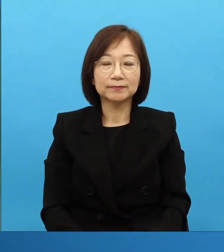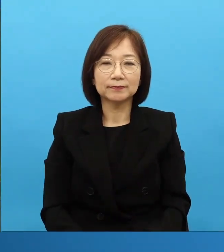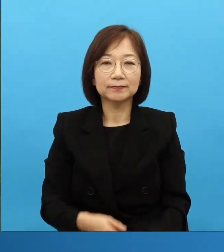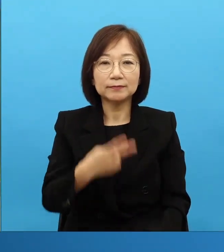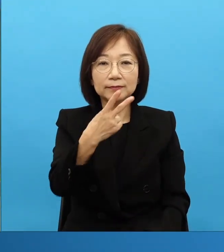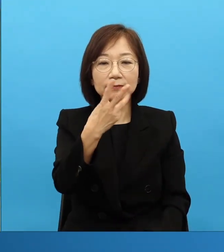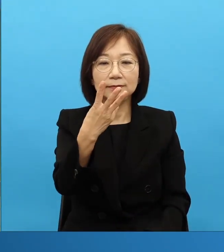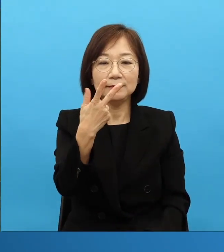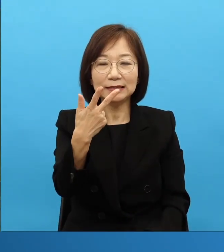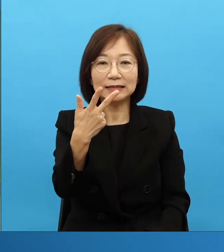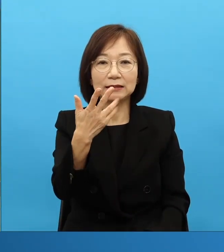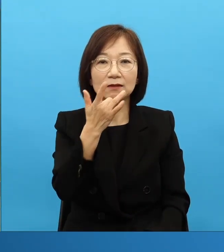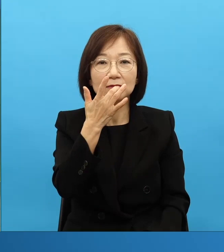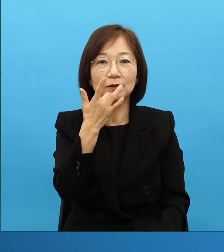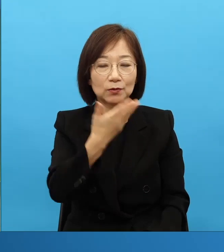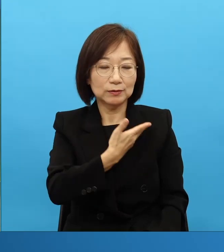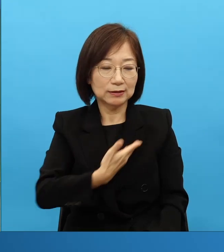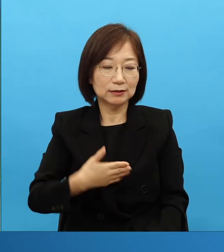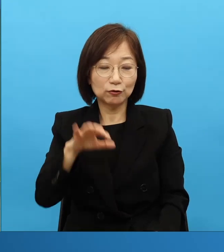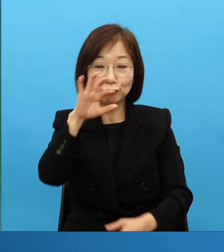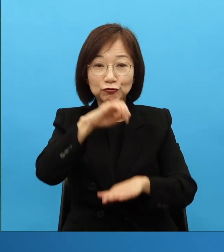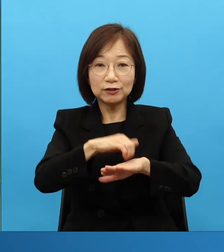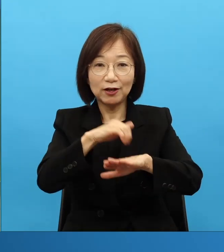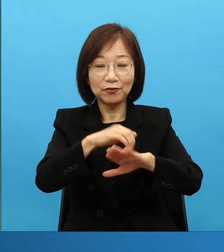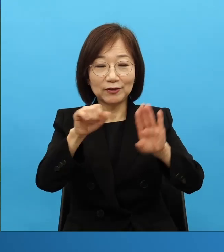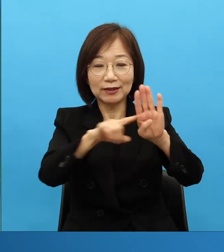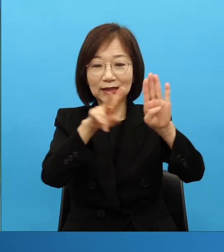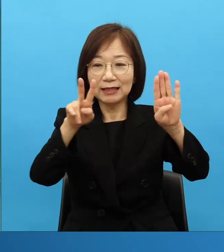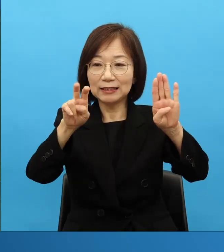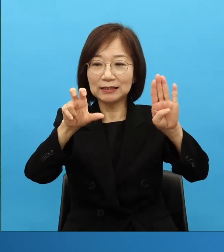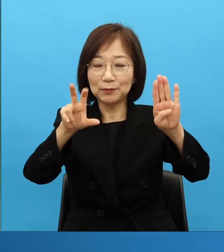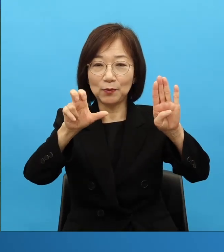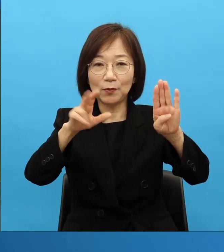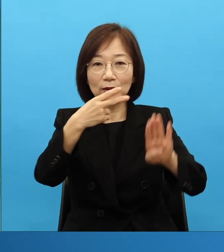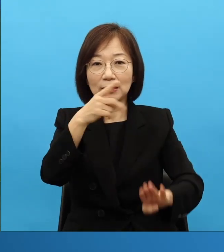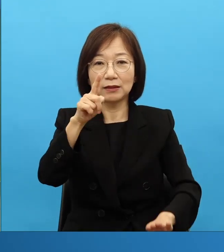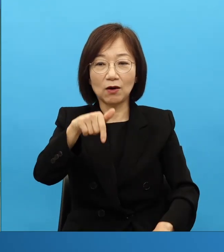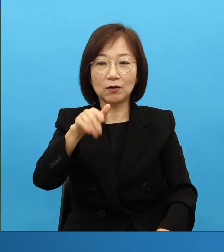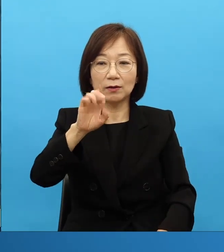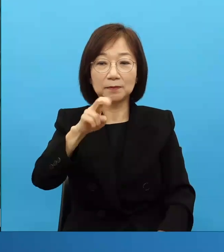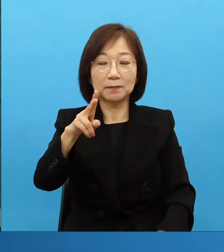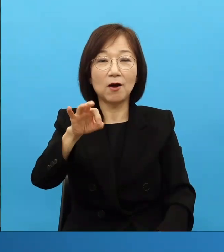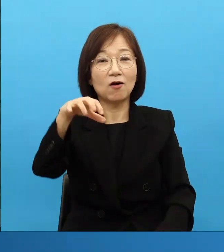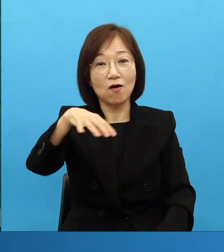4월 237 화요제자 훈련이 다음 달 25일 덕평 RUTC에서 열립니다.